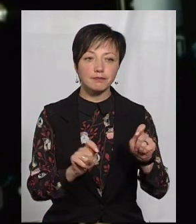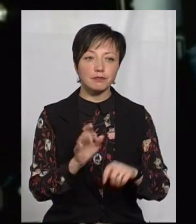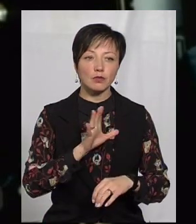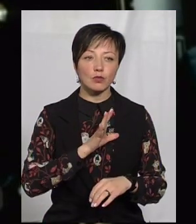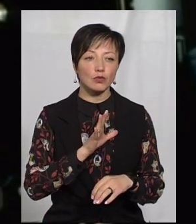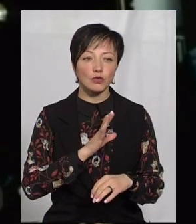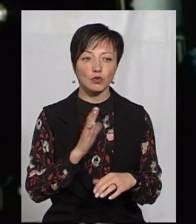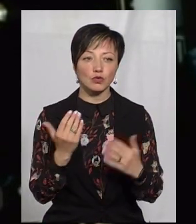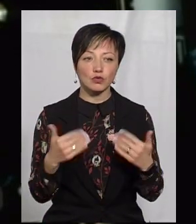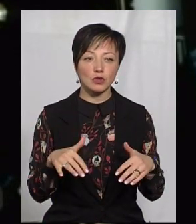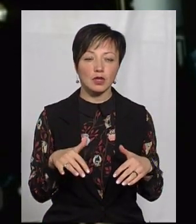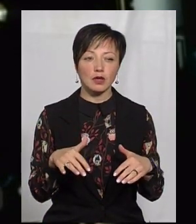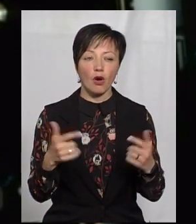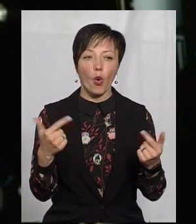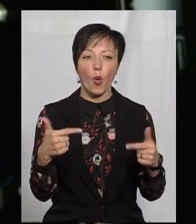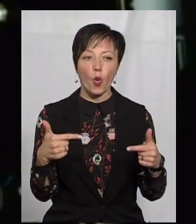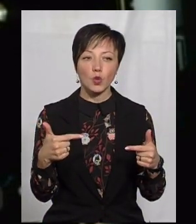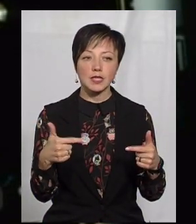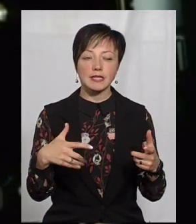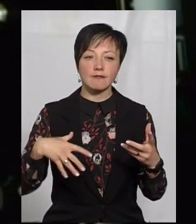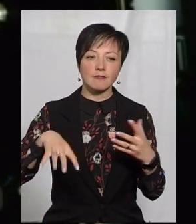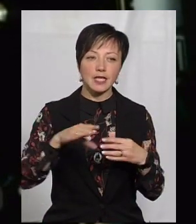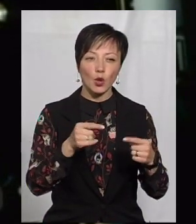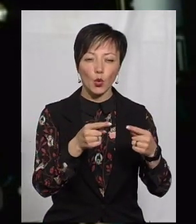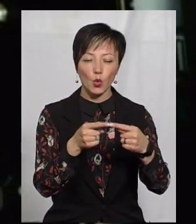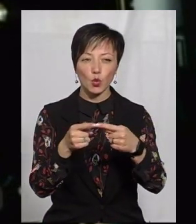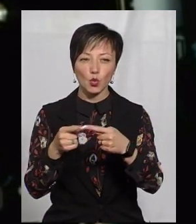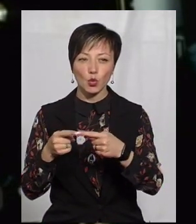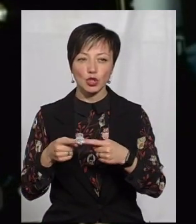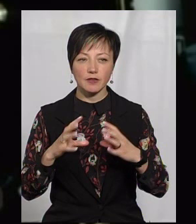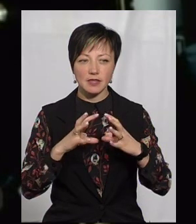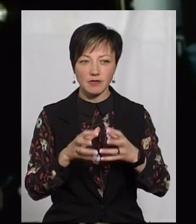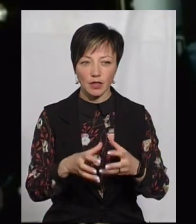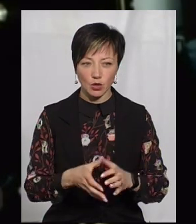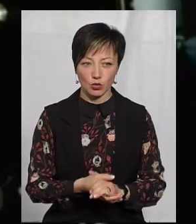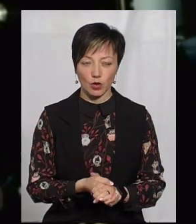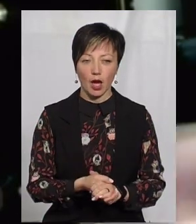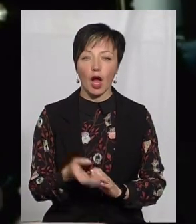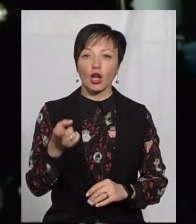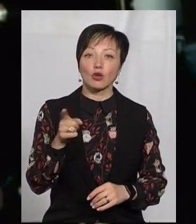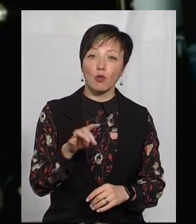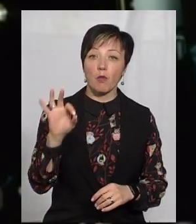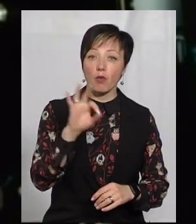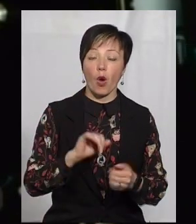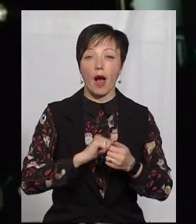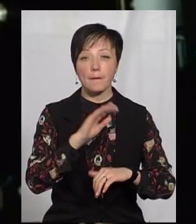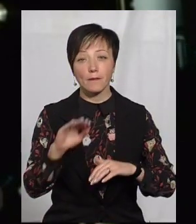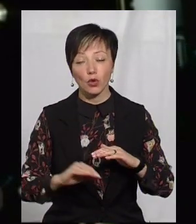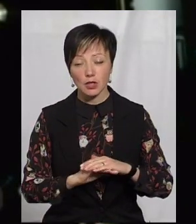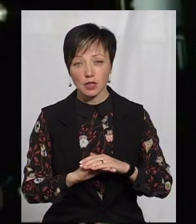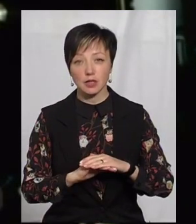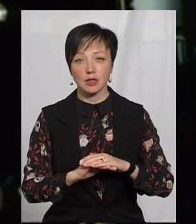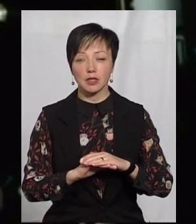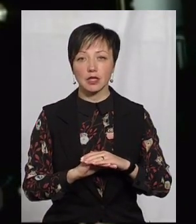практично гості зі всіх куточків світу. Тому стосовно